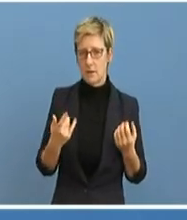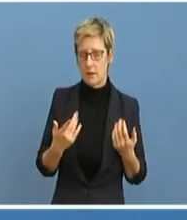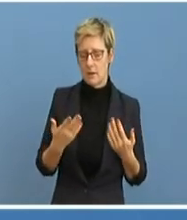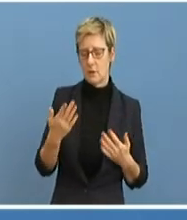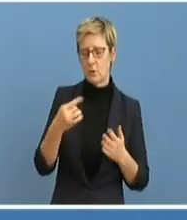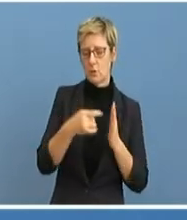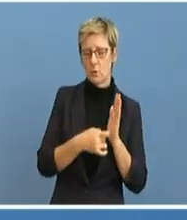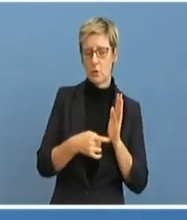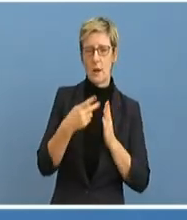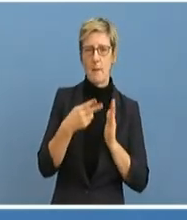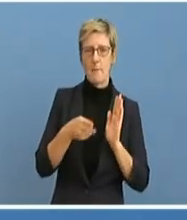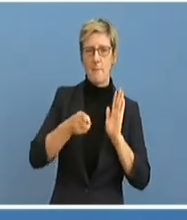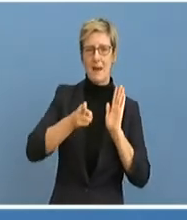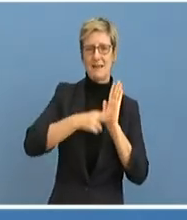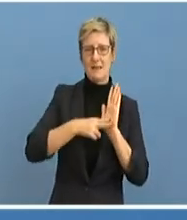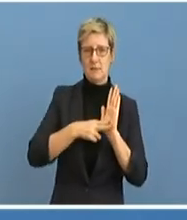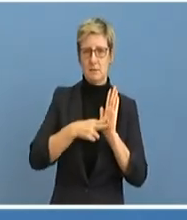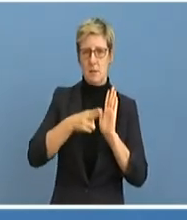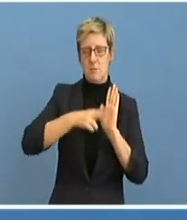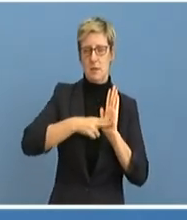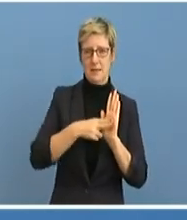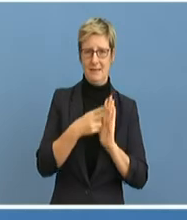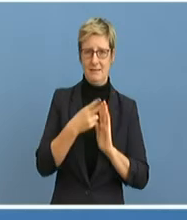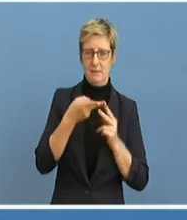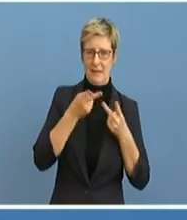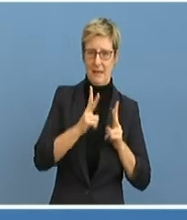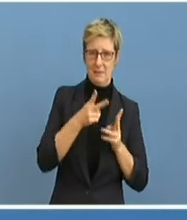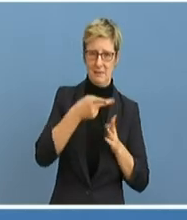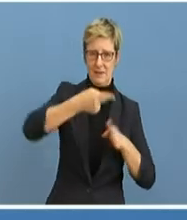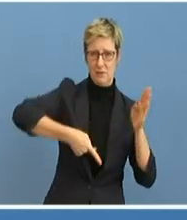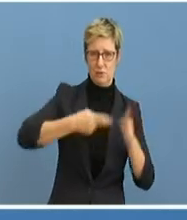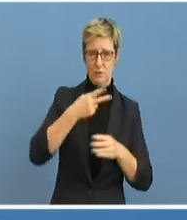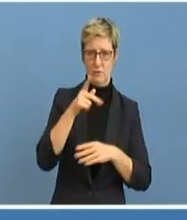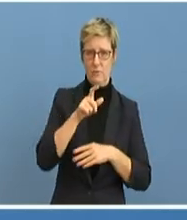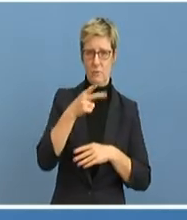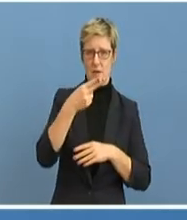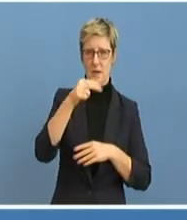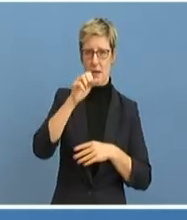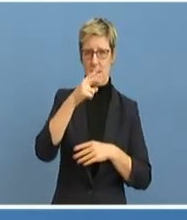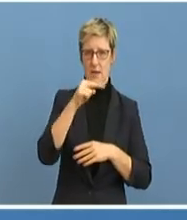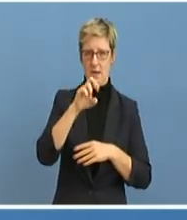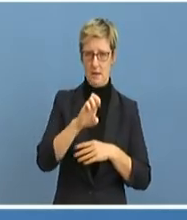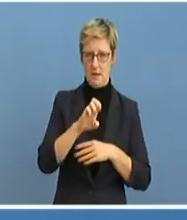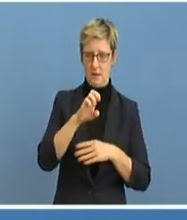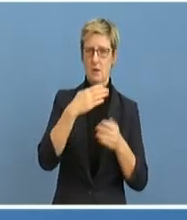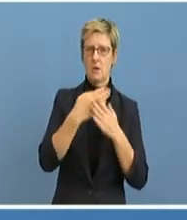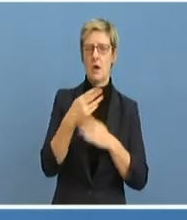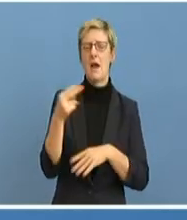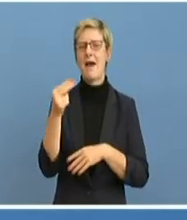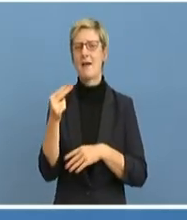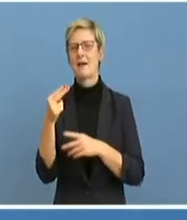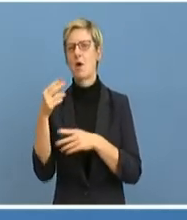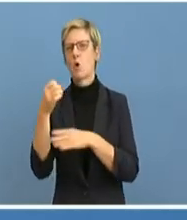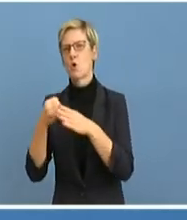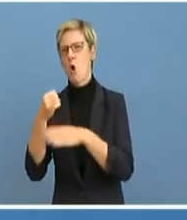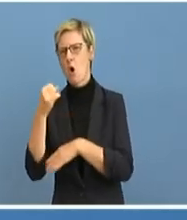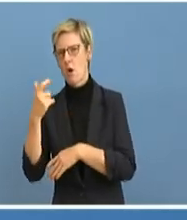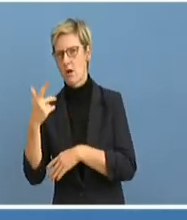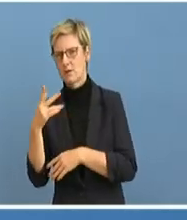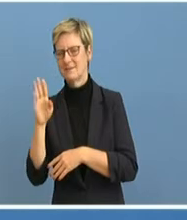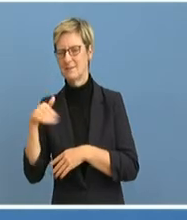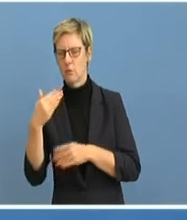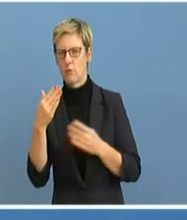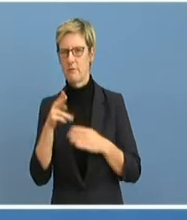von Patentrechtsverletzungen der Firma Henel, dass die Mitbieter, also hier Heckler & Koch, in irgendeiner Art und